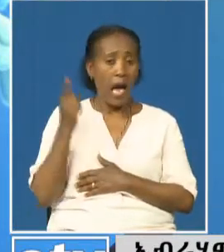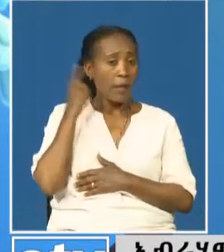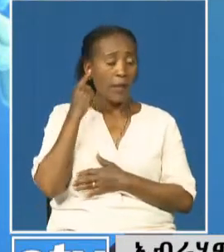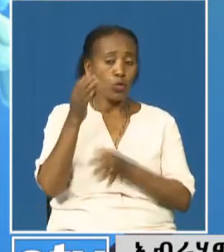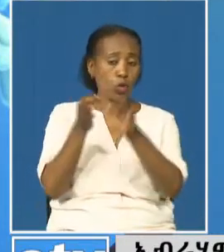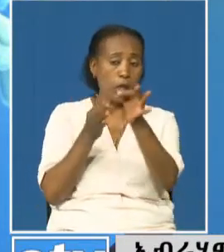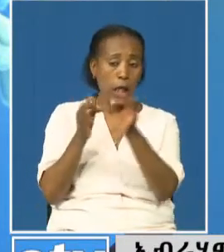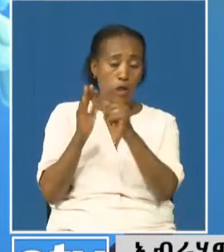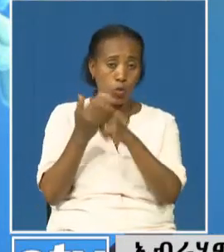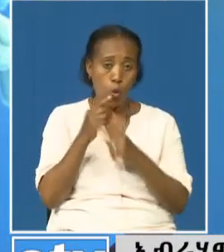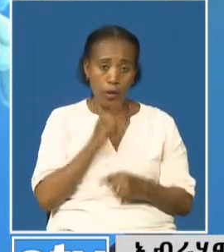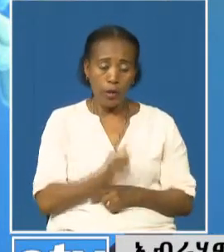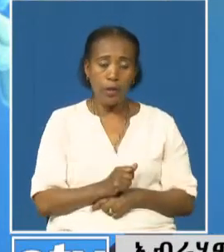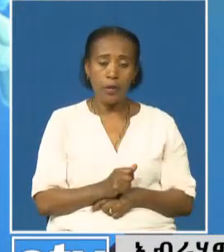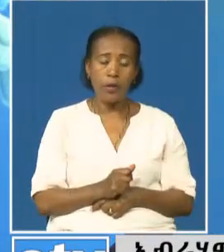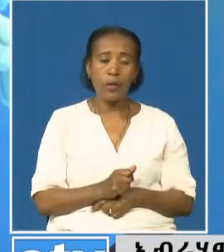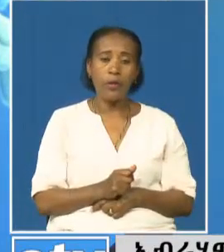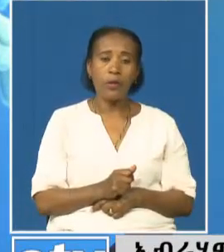ከሆነ